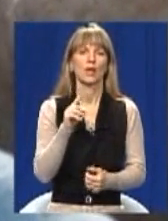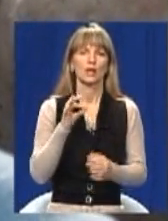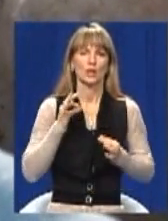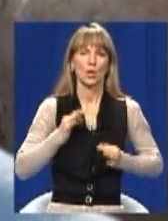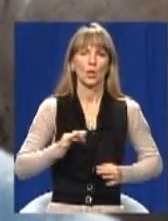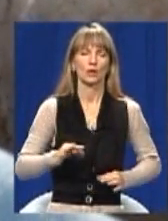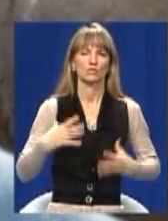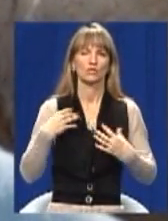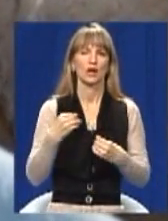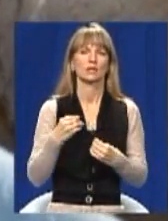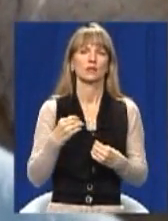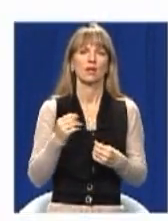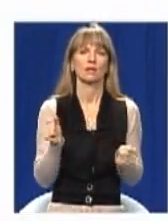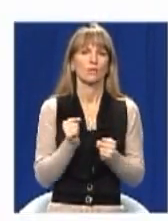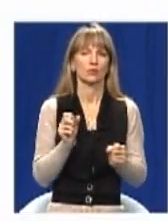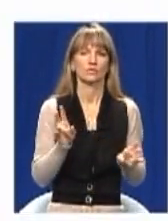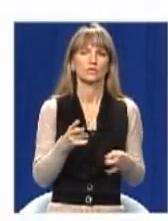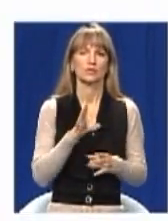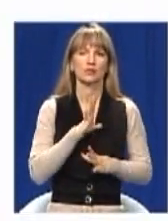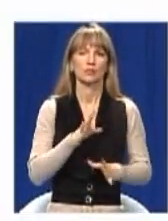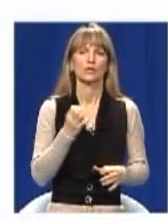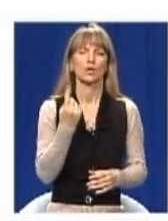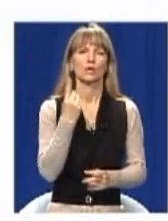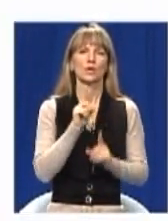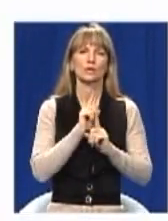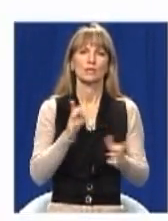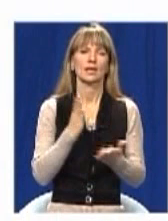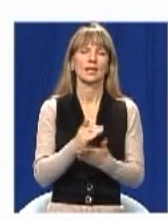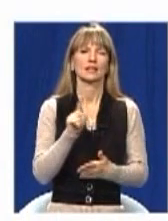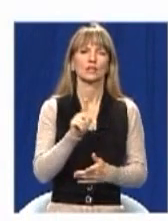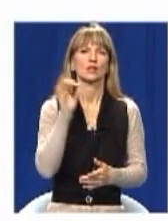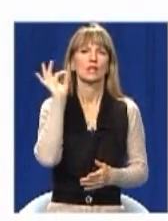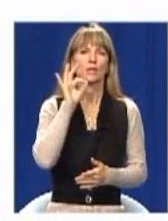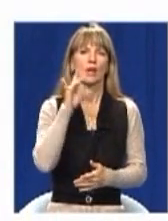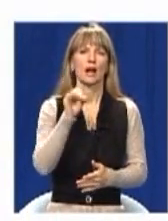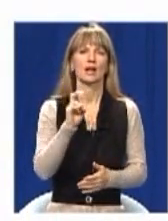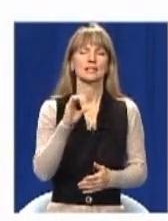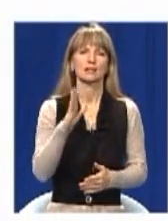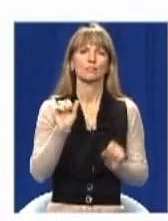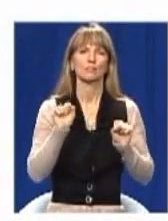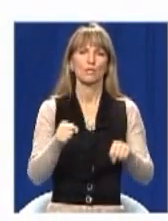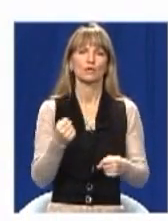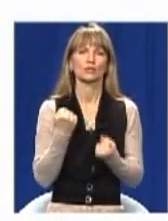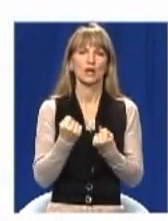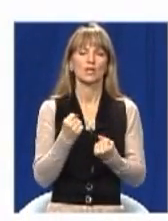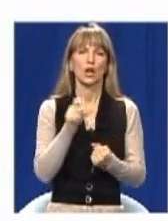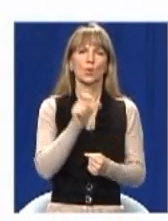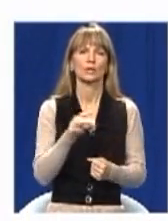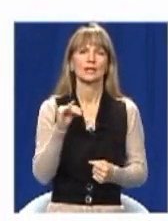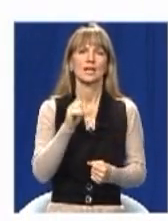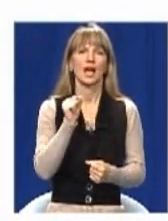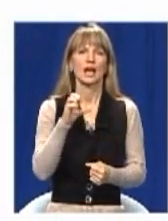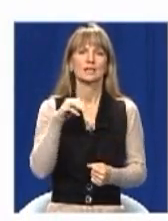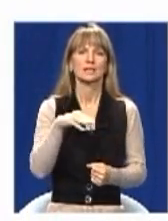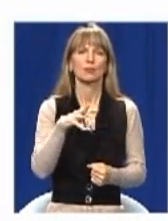шерстю пухнастикам не довелося мерзнути. Ще однією особливістю є те, що німецьких рексів можуть тримати люди із астмою, адже